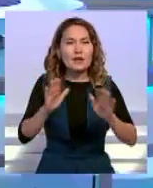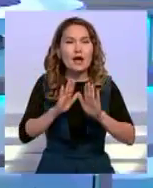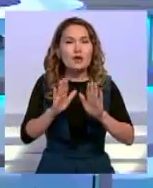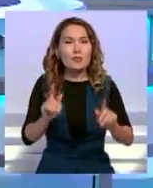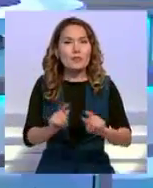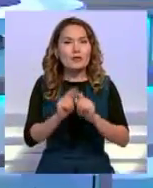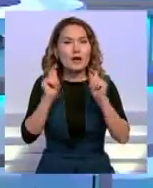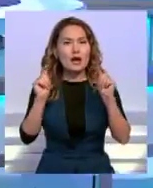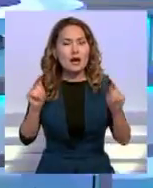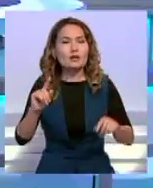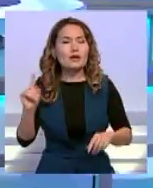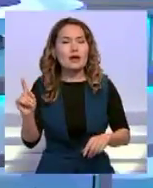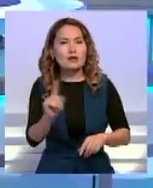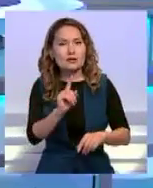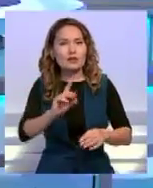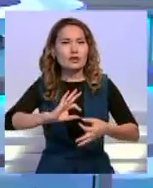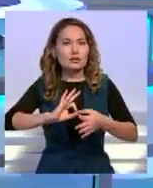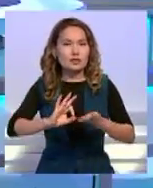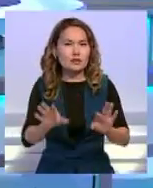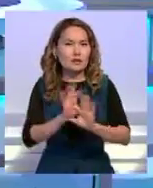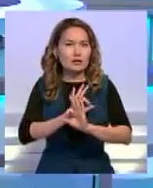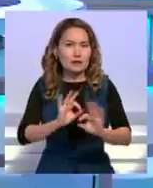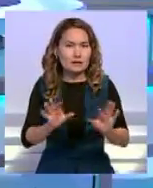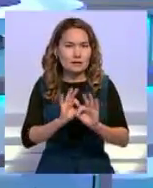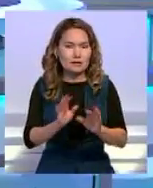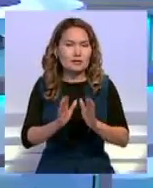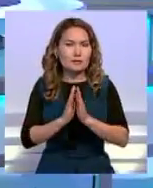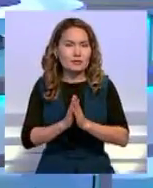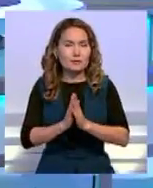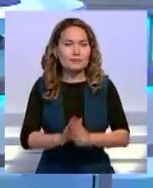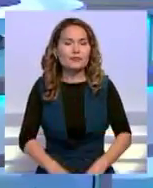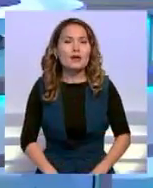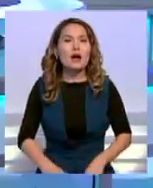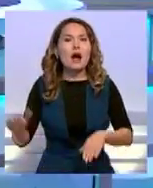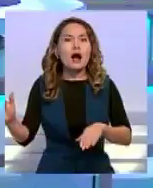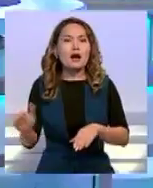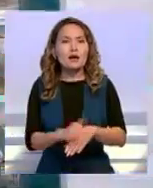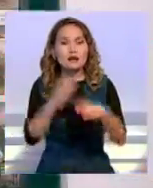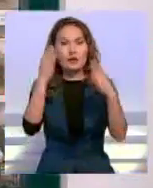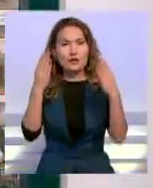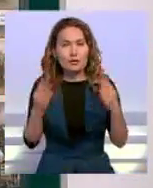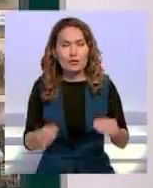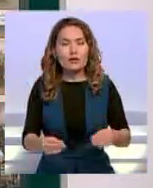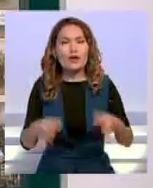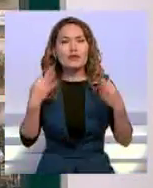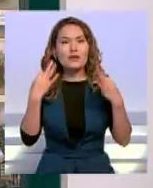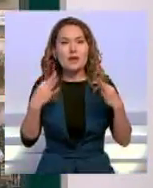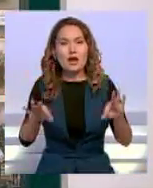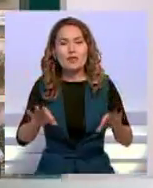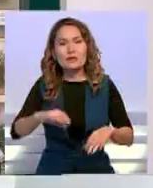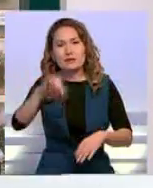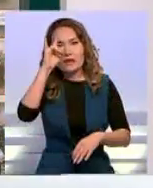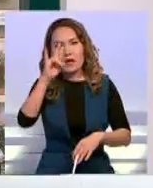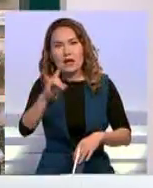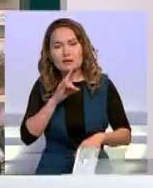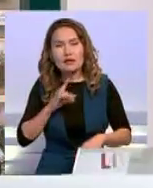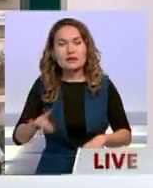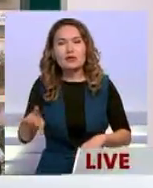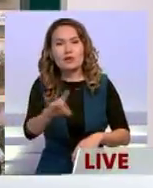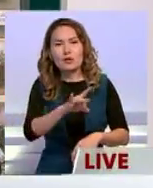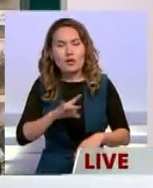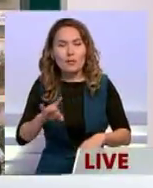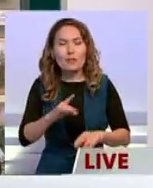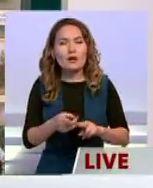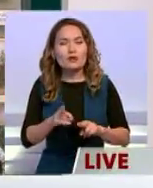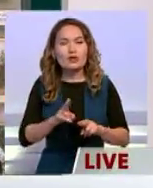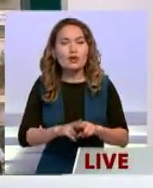әрі музей туралы толығырақ айтып өтсеңіз. Қайырлы күн, Мақпал. Иә, тәуелсіздік жылдарында өңірдің өнеркәсіп өндірісінің